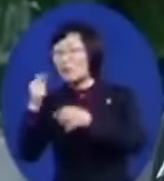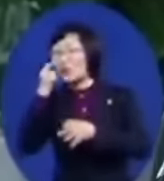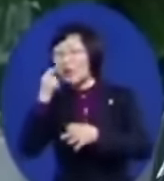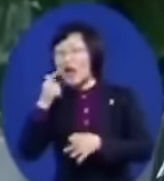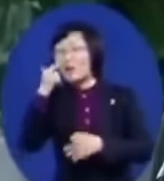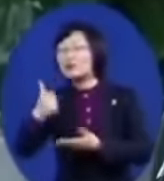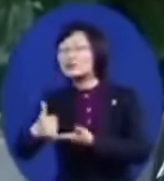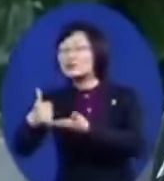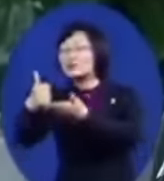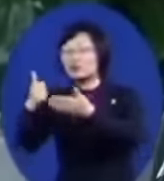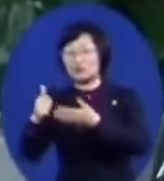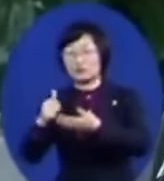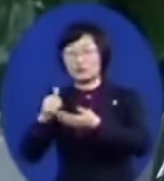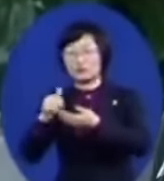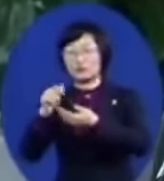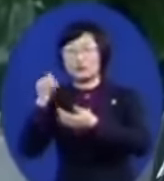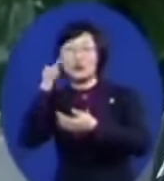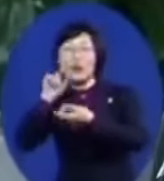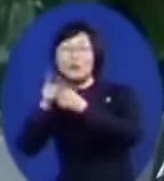바꿔주십시오.